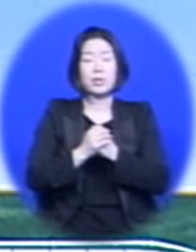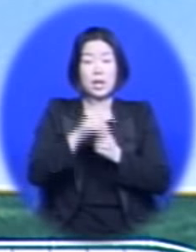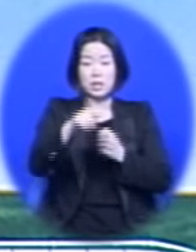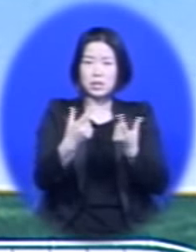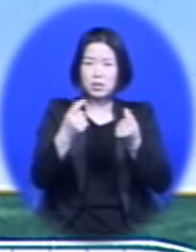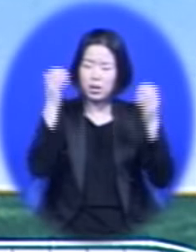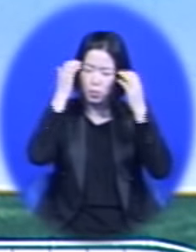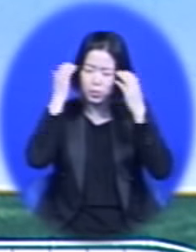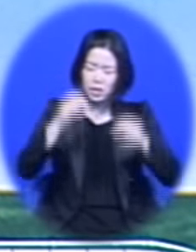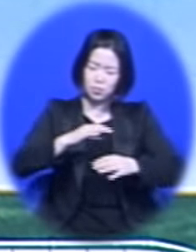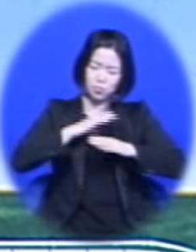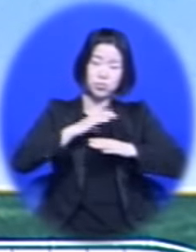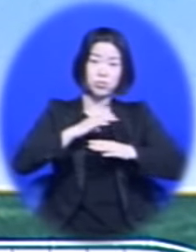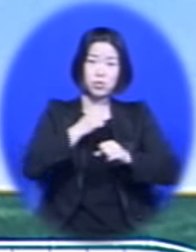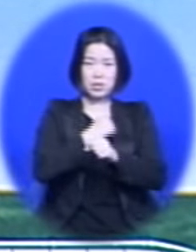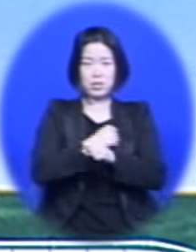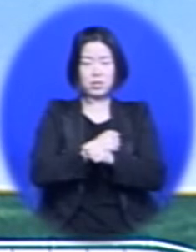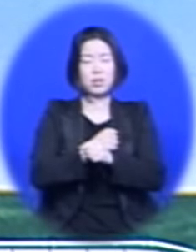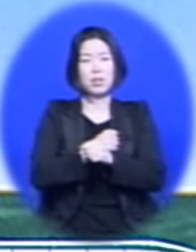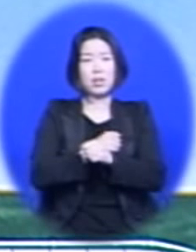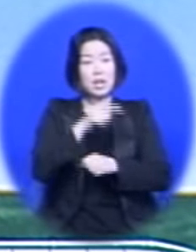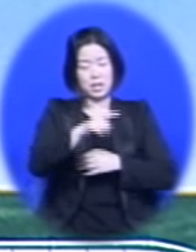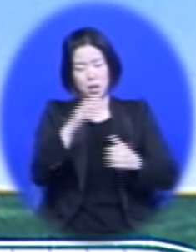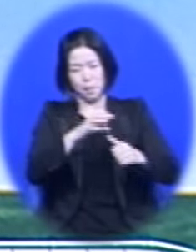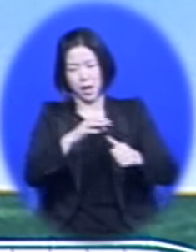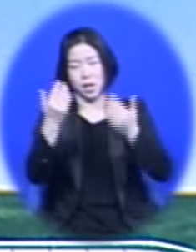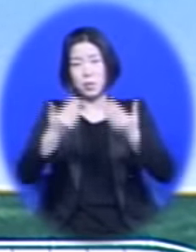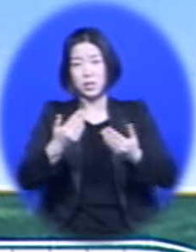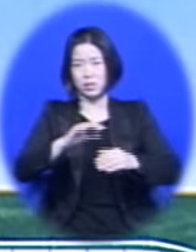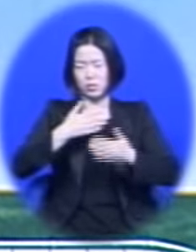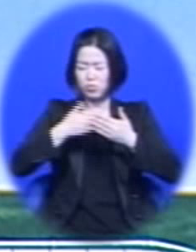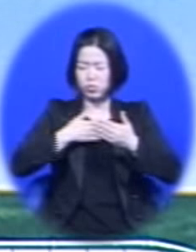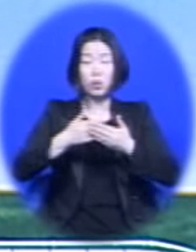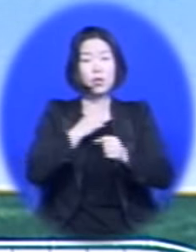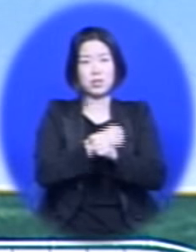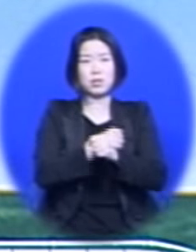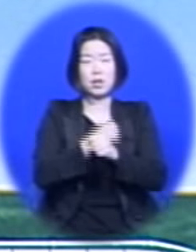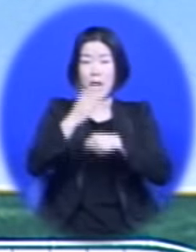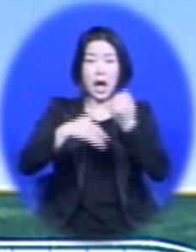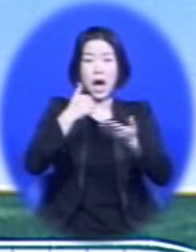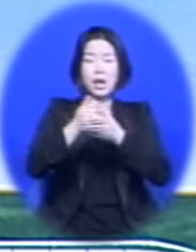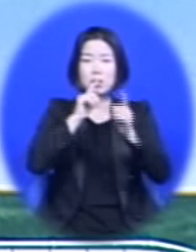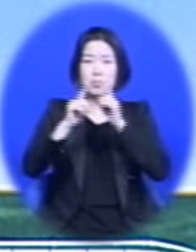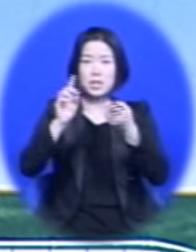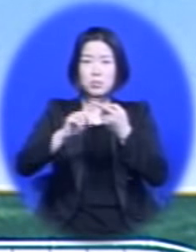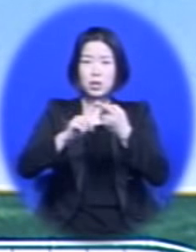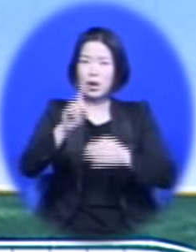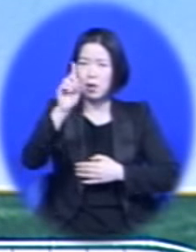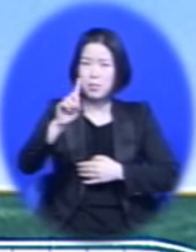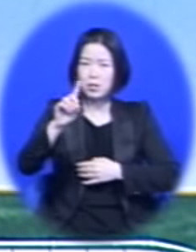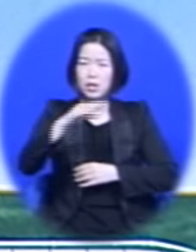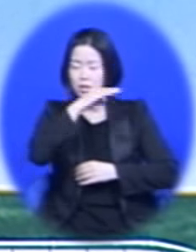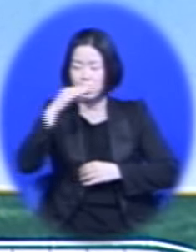그렇게 고난이 무서워서 그렇게 박해받는 게 무서워서 하나님 말씀대로 한번 제대로